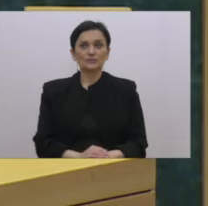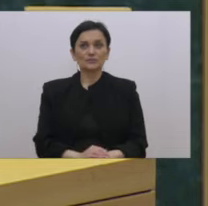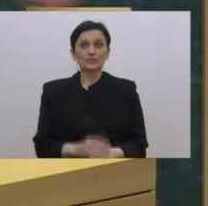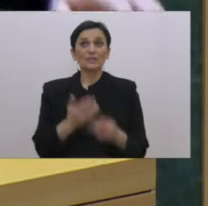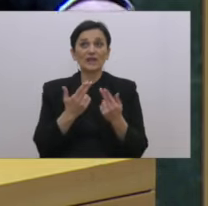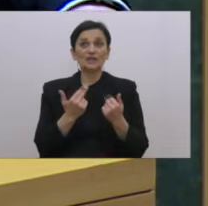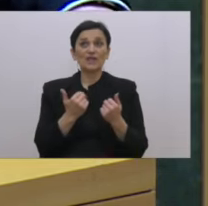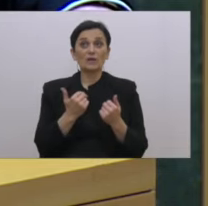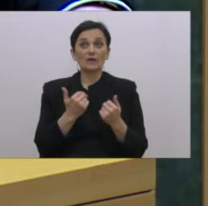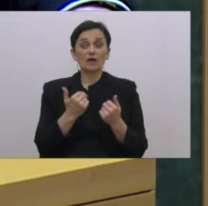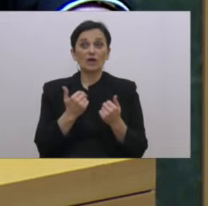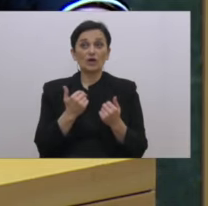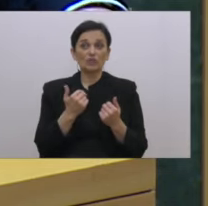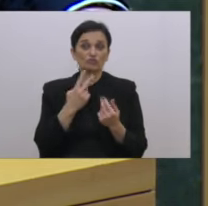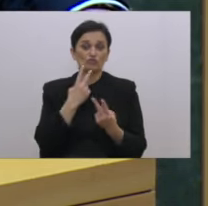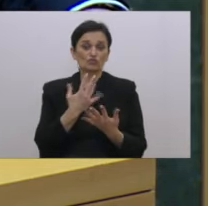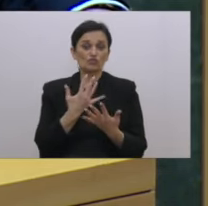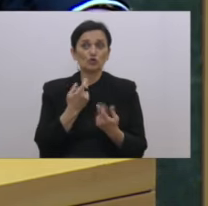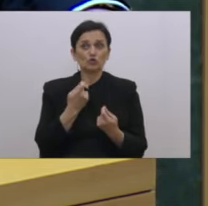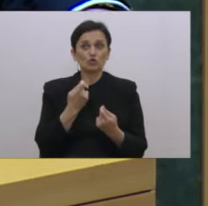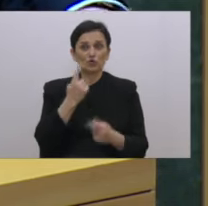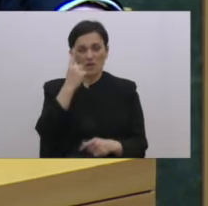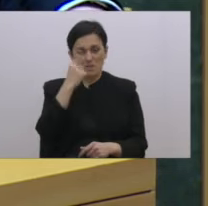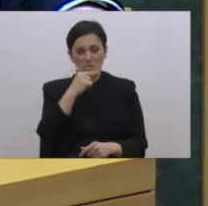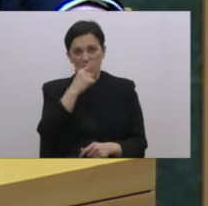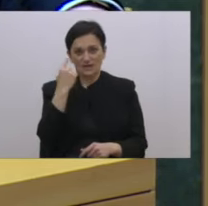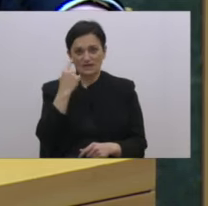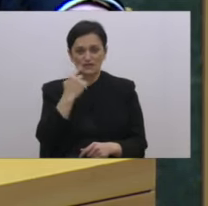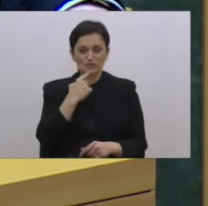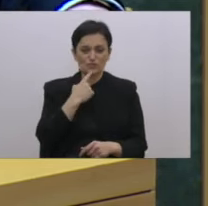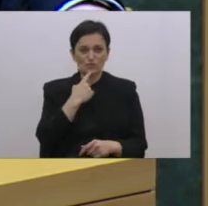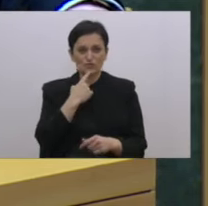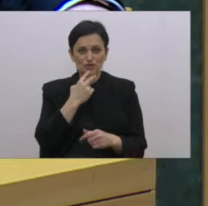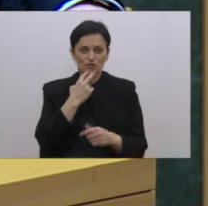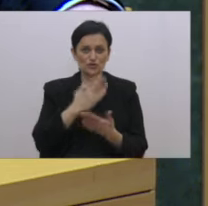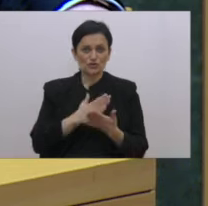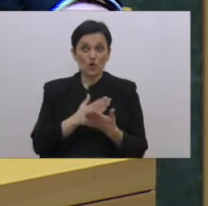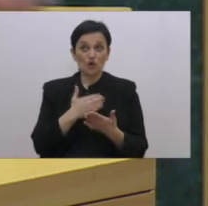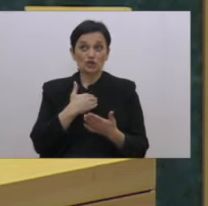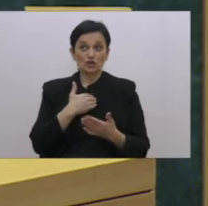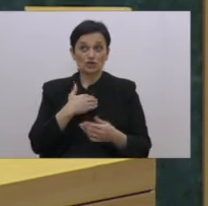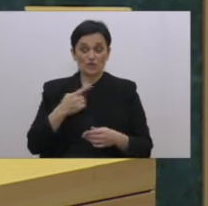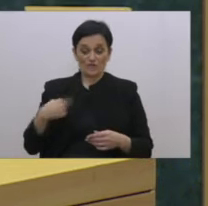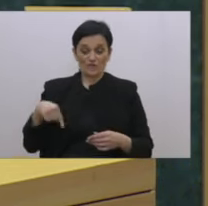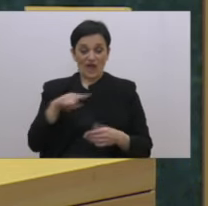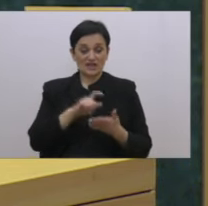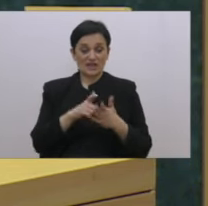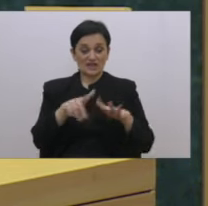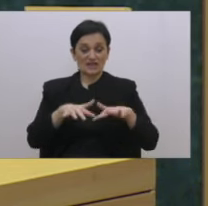Და ეთყობა ცოტა ბედის ირონიაც არის, როცა ჩვენ აქ ამ